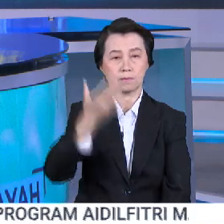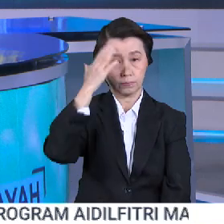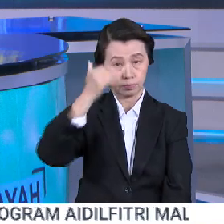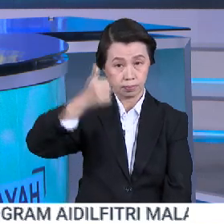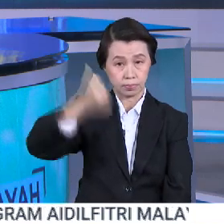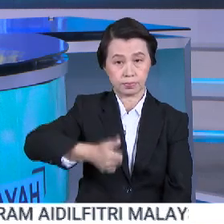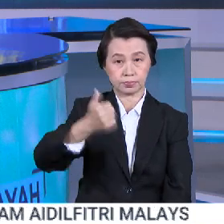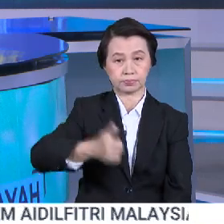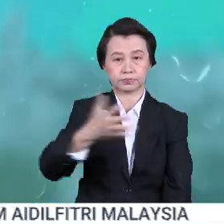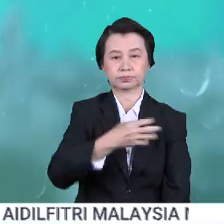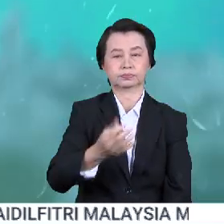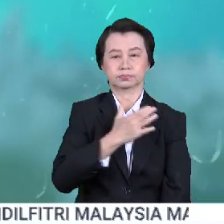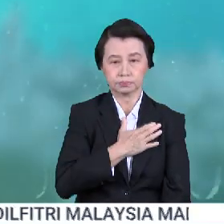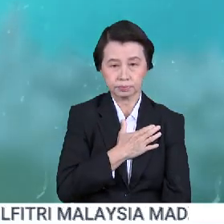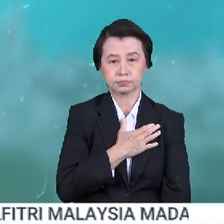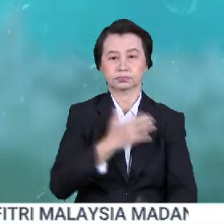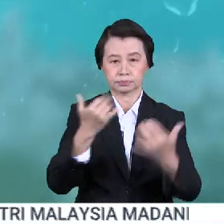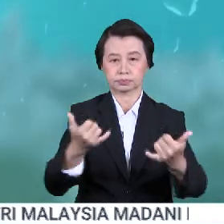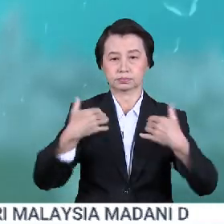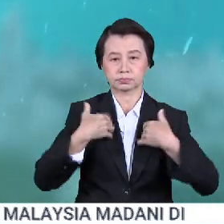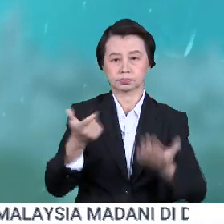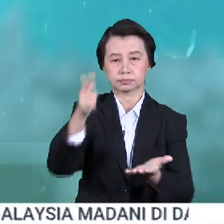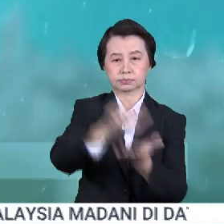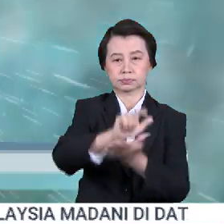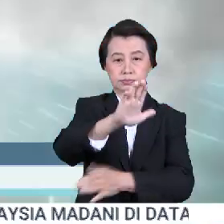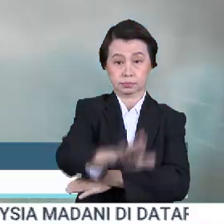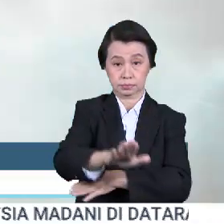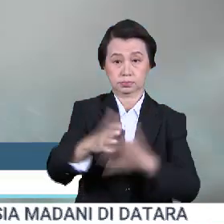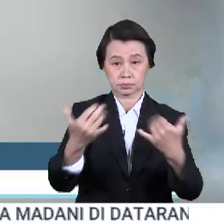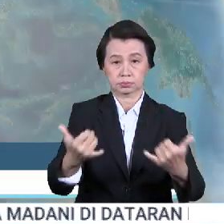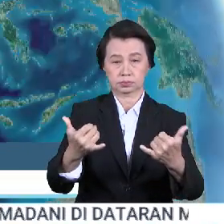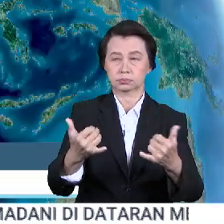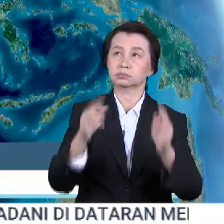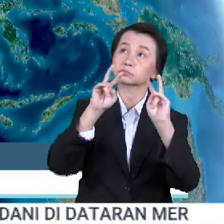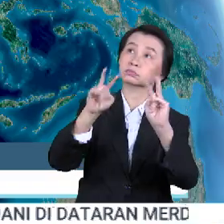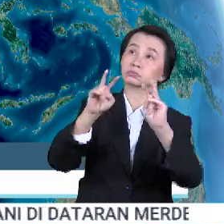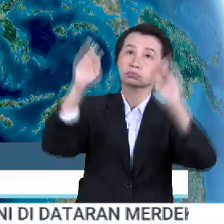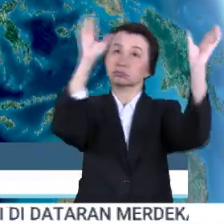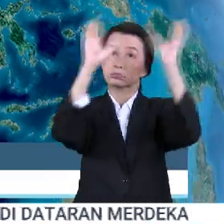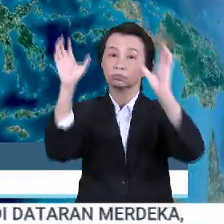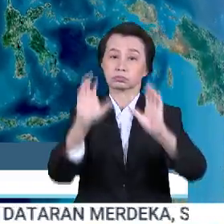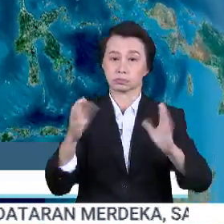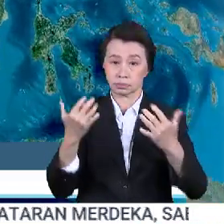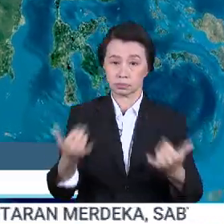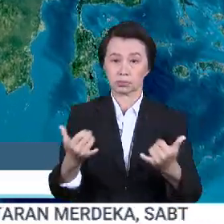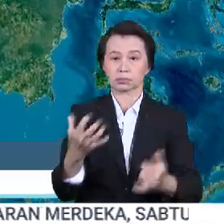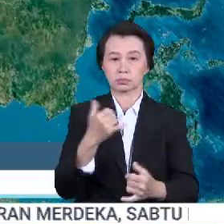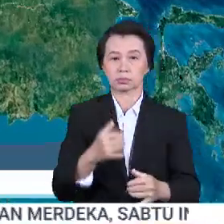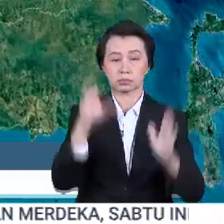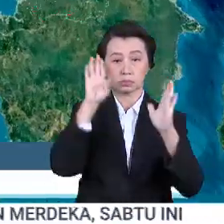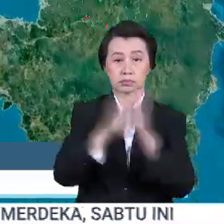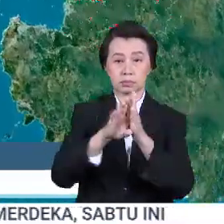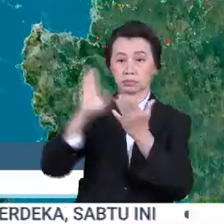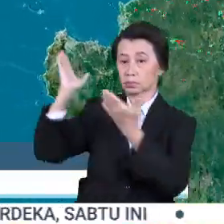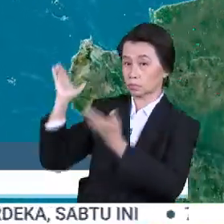Assalamualaikum dan salam sejahtera. Kita mulakan laporan pada petang ini dengan melihat keadaan cuaca semasa. Imej gambar radar menunjukkan keadaan